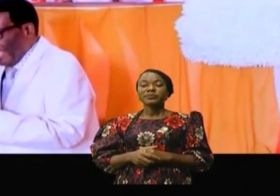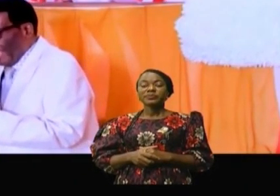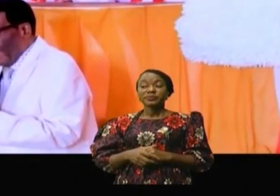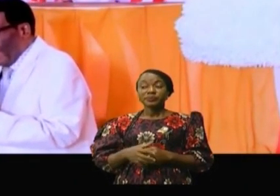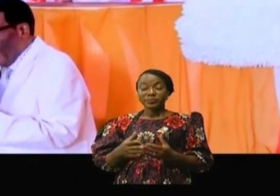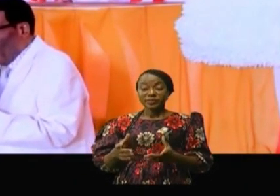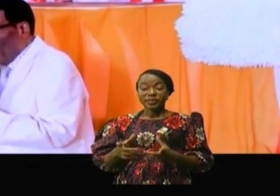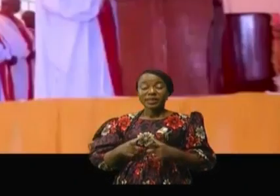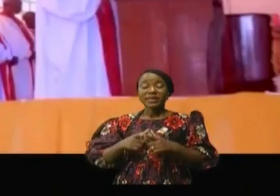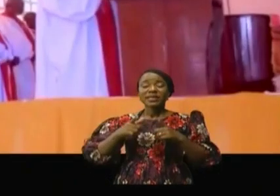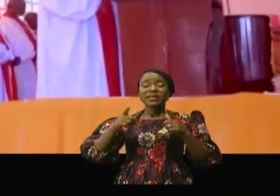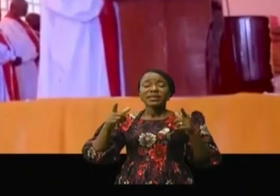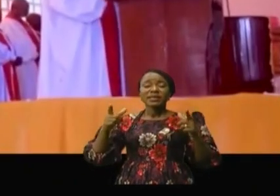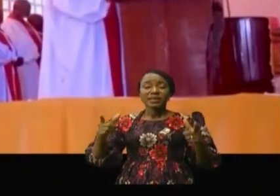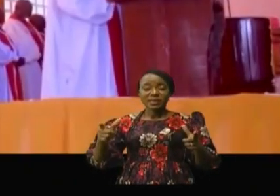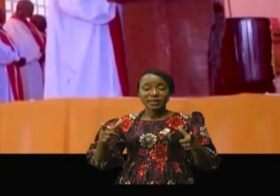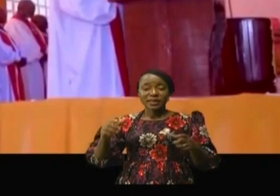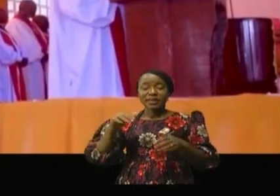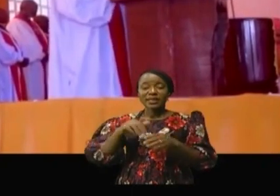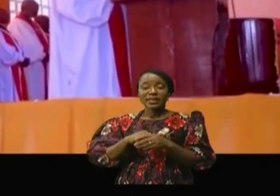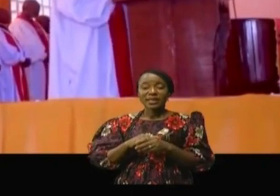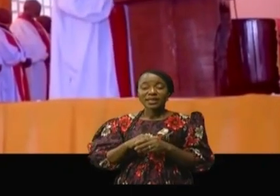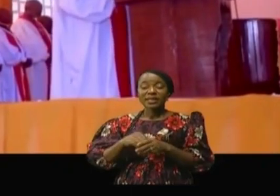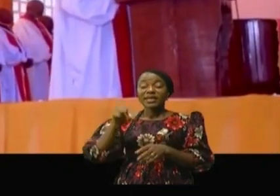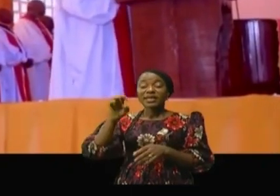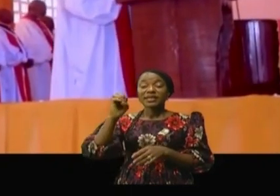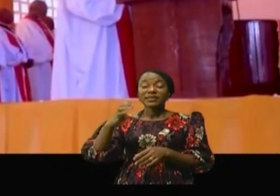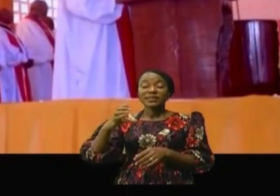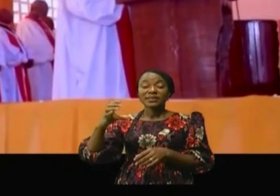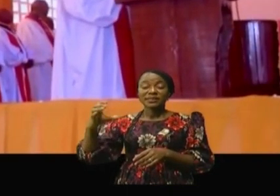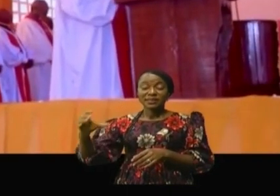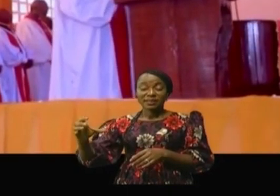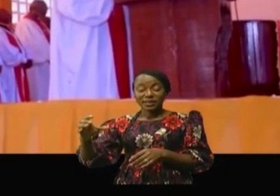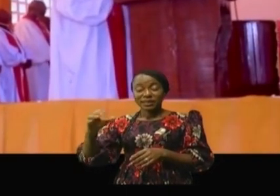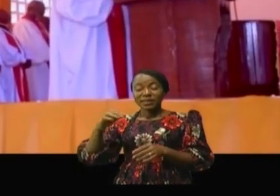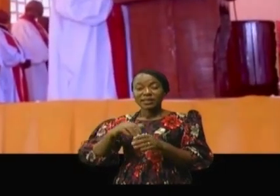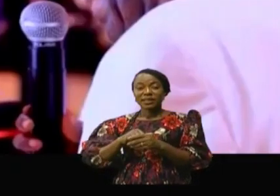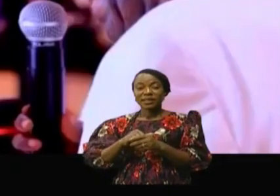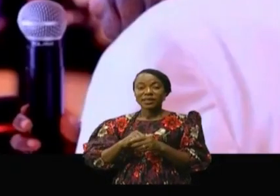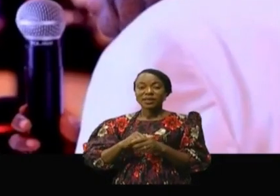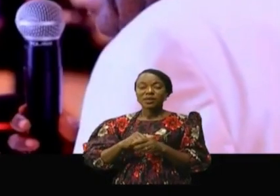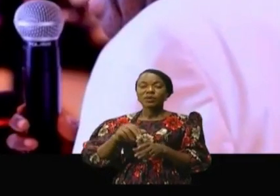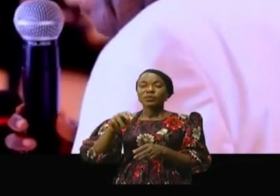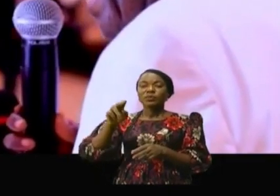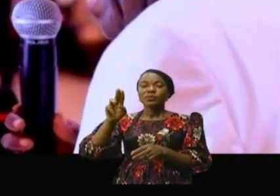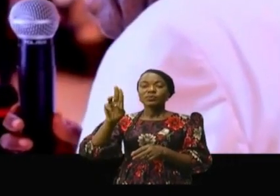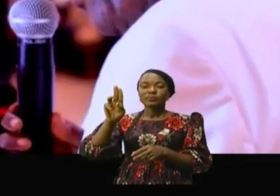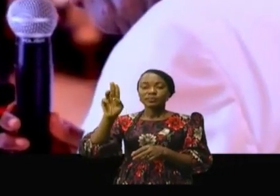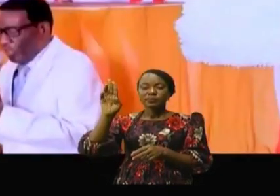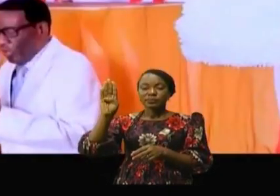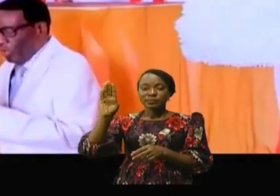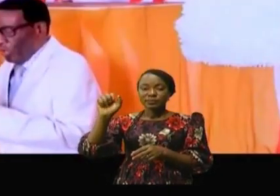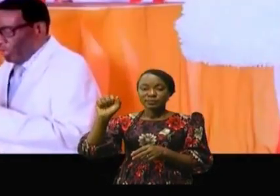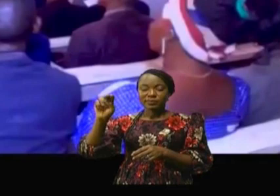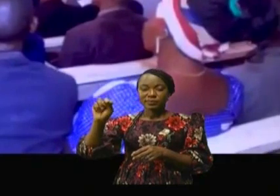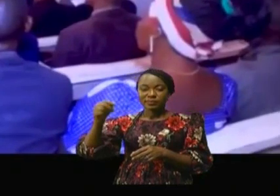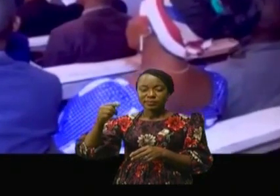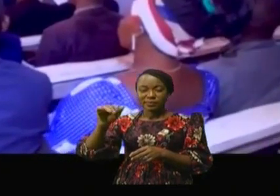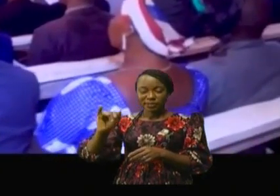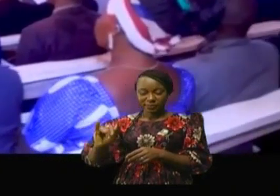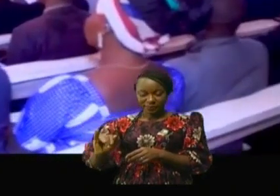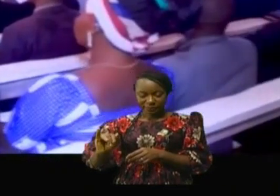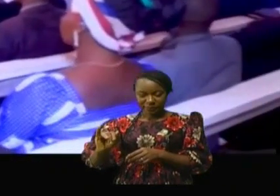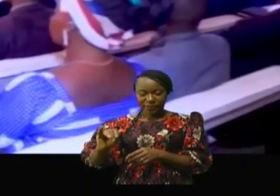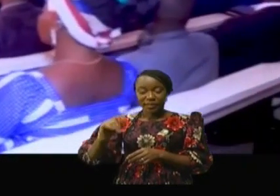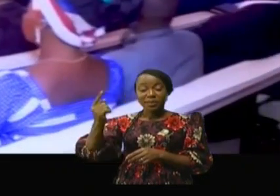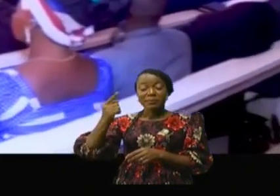Une grande première à l'ECC du 7e communauté évangélique du Christ de Lubangui vient de 100 ans qui vient de consacrer au ministère pastoral pour la